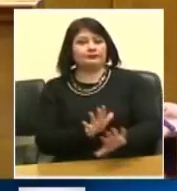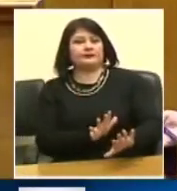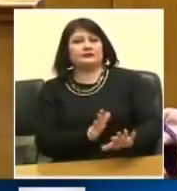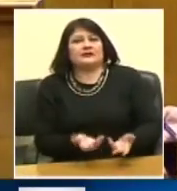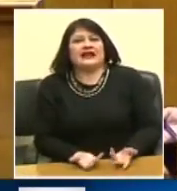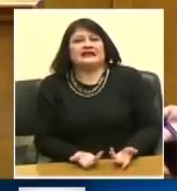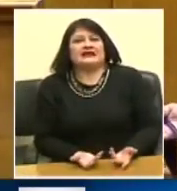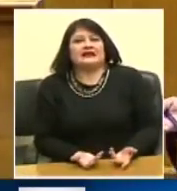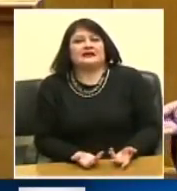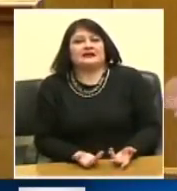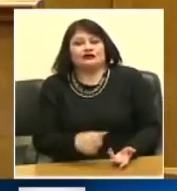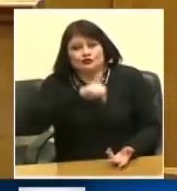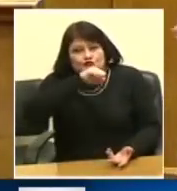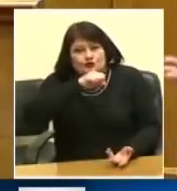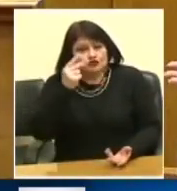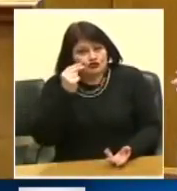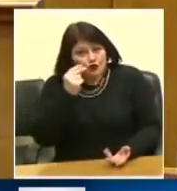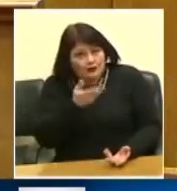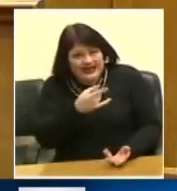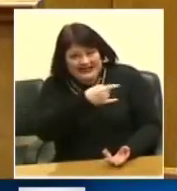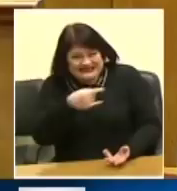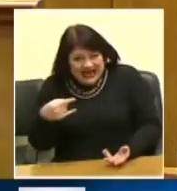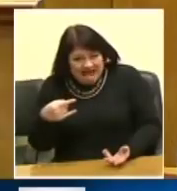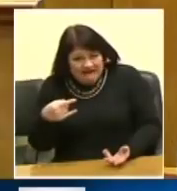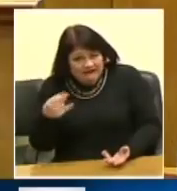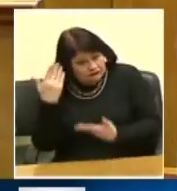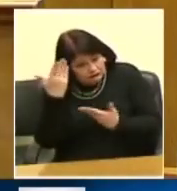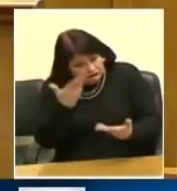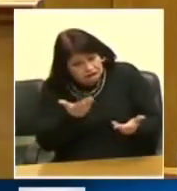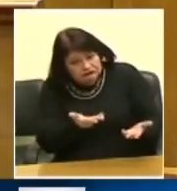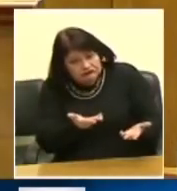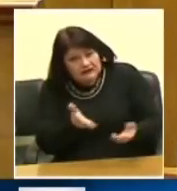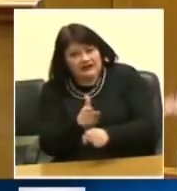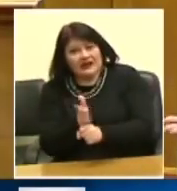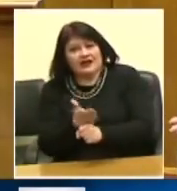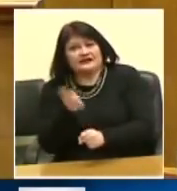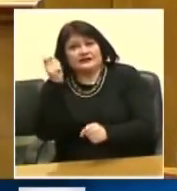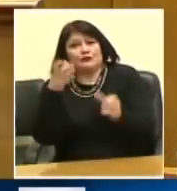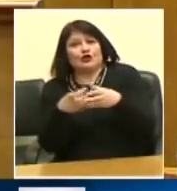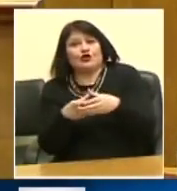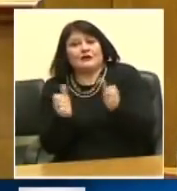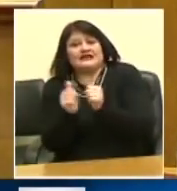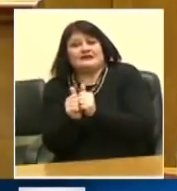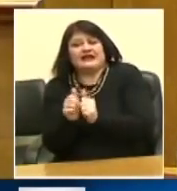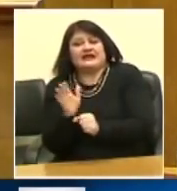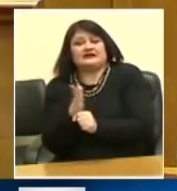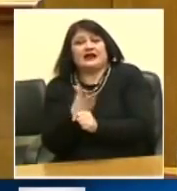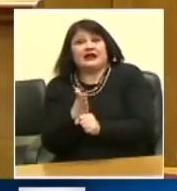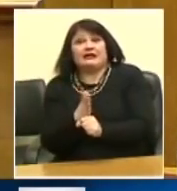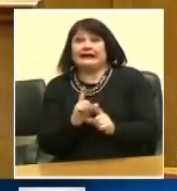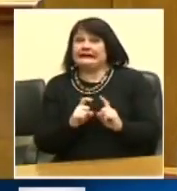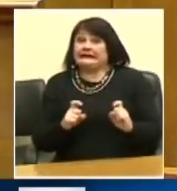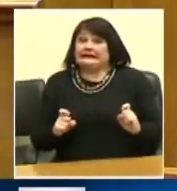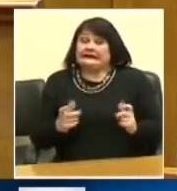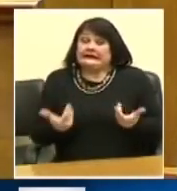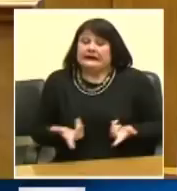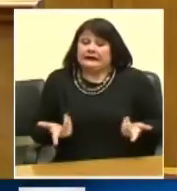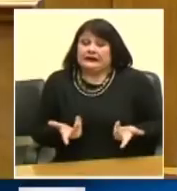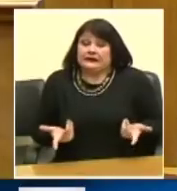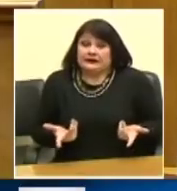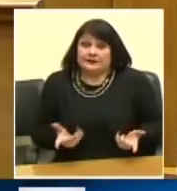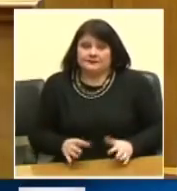για το ΖΑΕΦ. Δηλαδή έτσι απλά, για το ΖΑΕΦ, διαλύουμε τα κόμματα, διαλύουμε τις συμμαχίες μας. Τι είναι αυτό? Αυτό λοιπόν